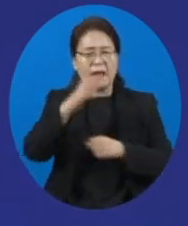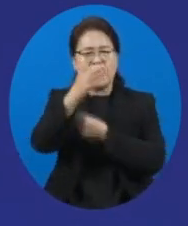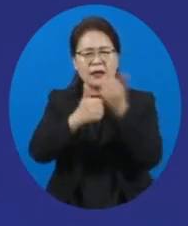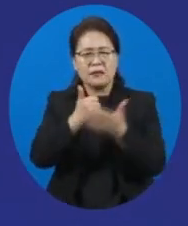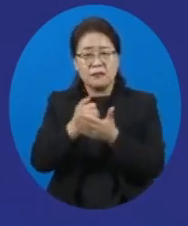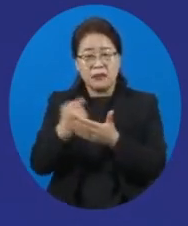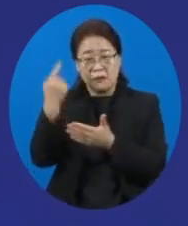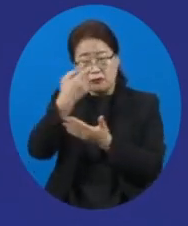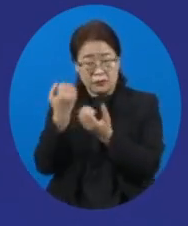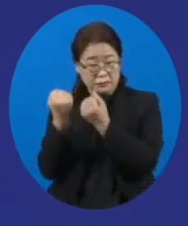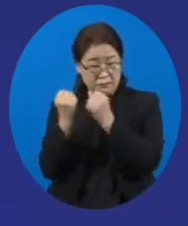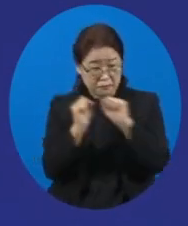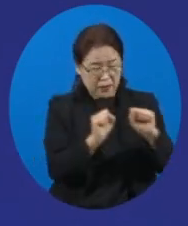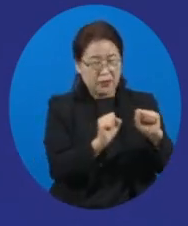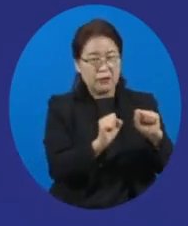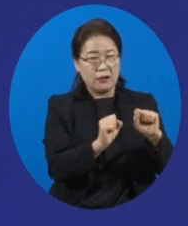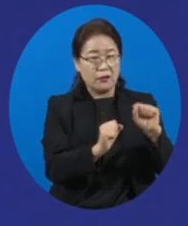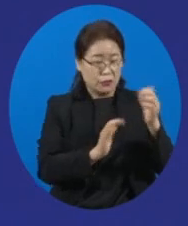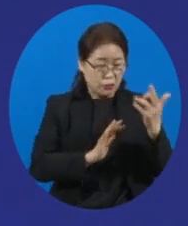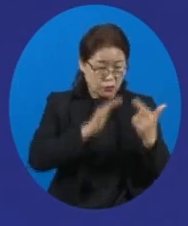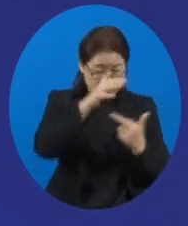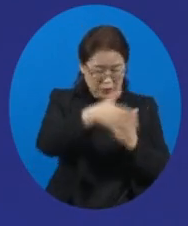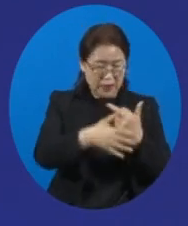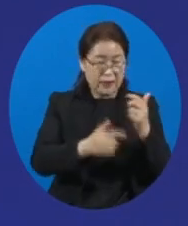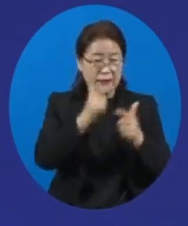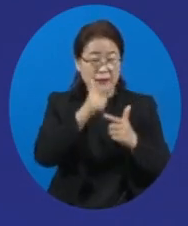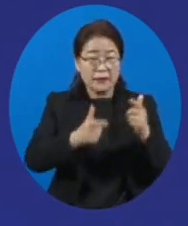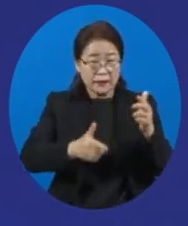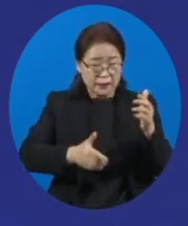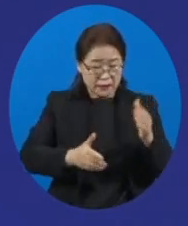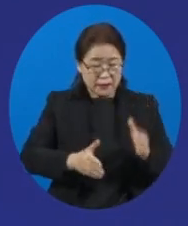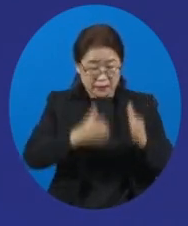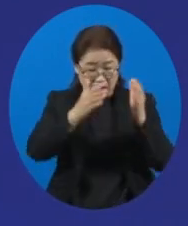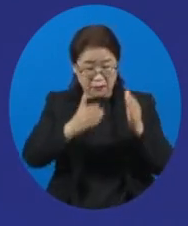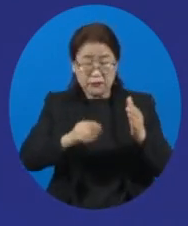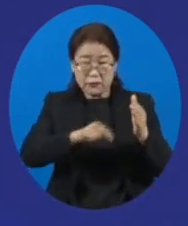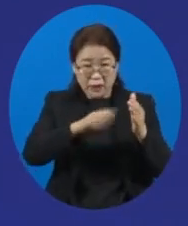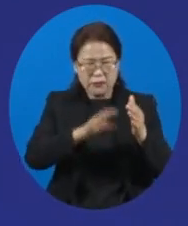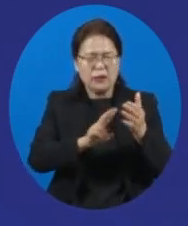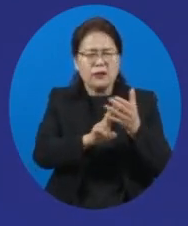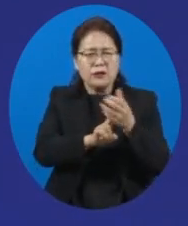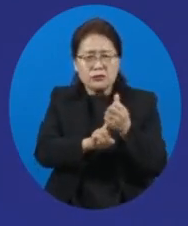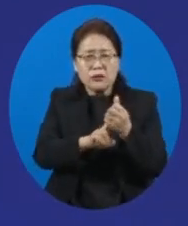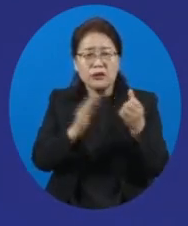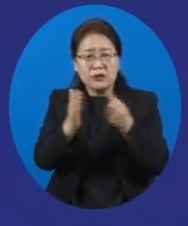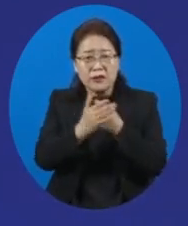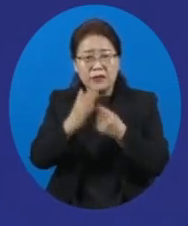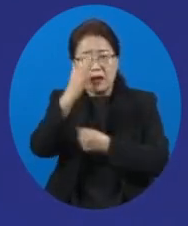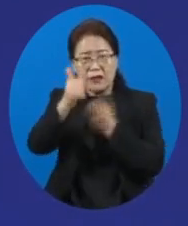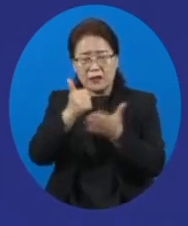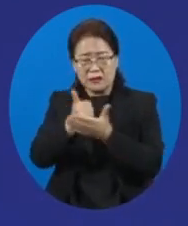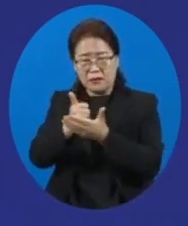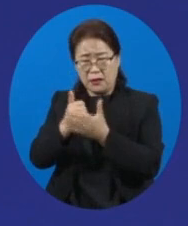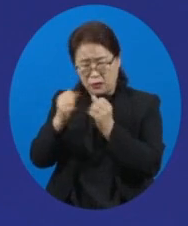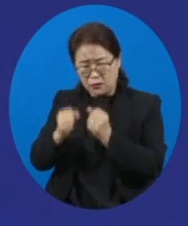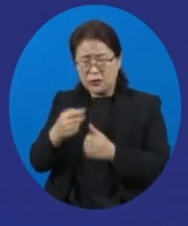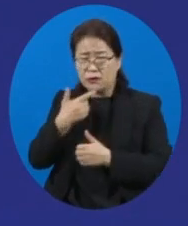낯을 피하여 동산 나무 사이에 숨어 있으므로 하나님의 존재를 부정하고